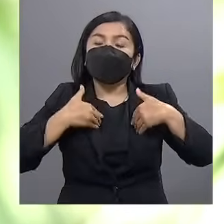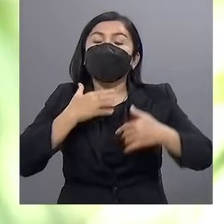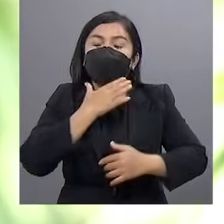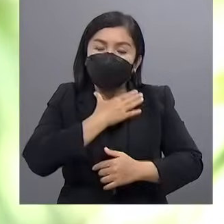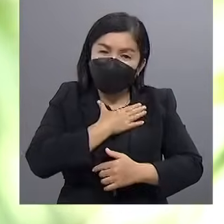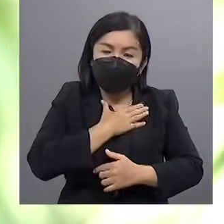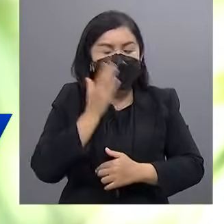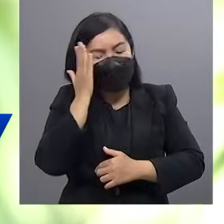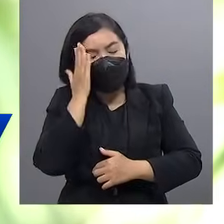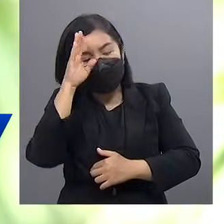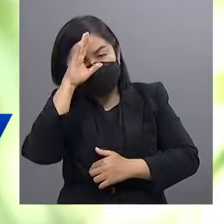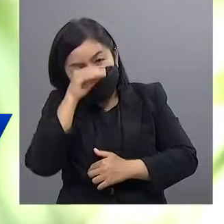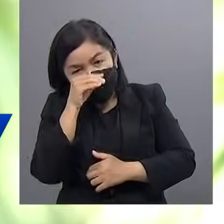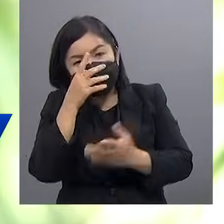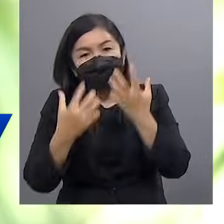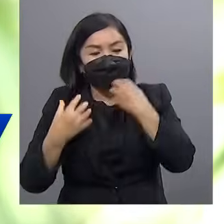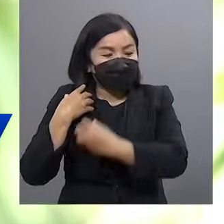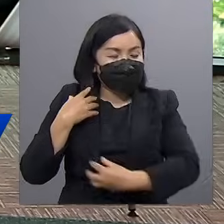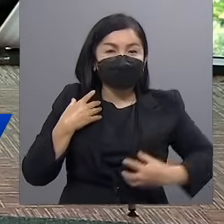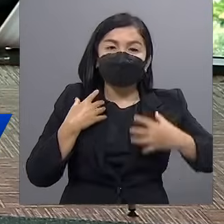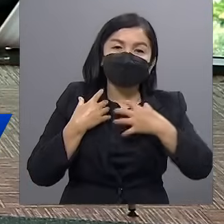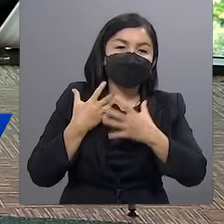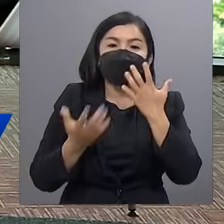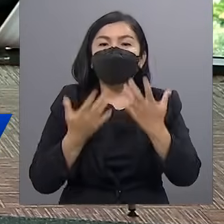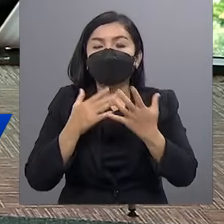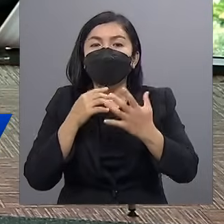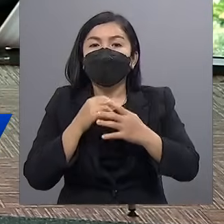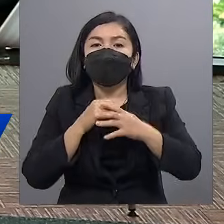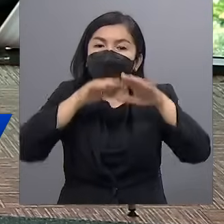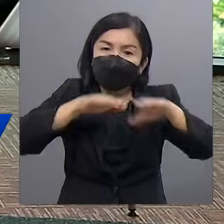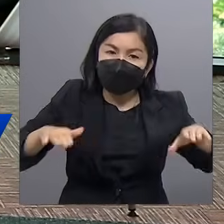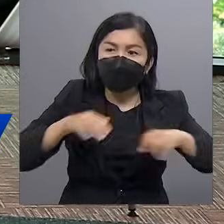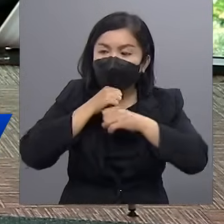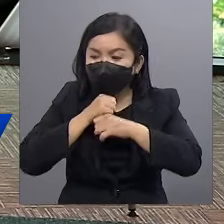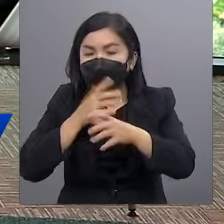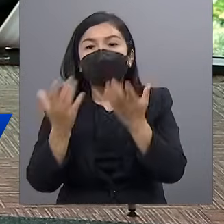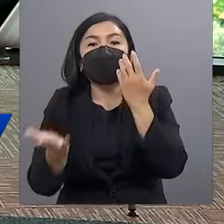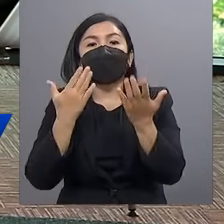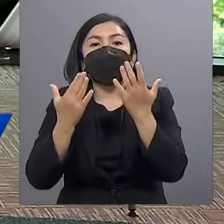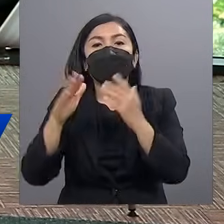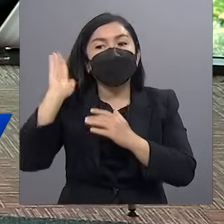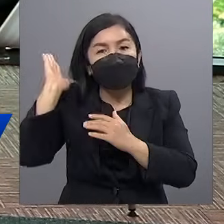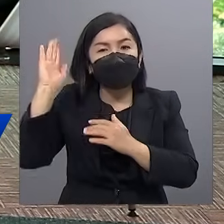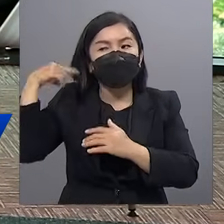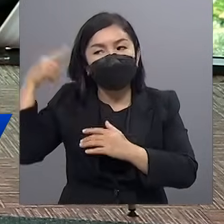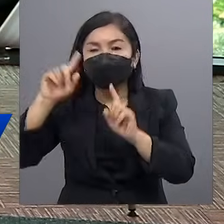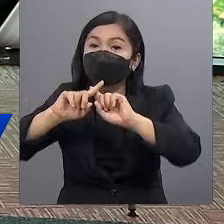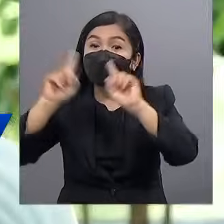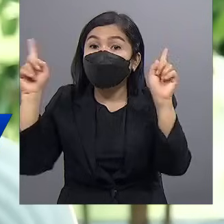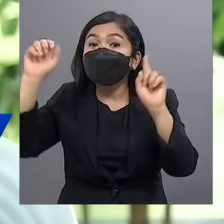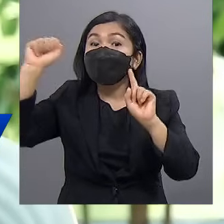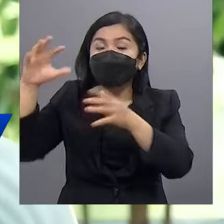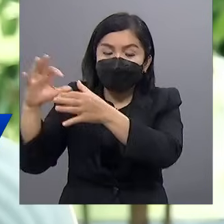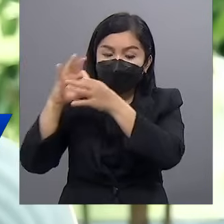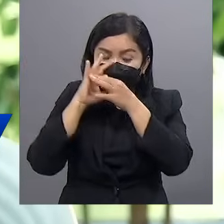ดึกเรื่องของฮอร์โมนเรื่องของวัยเรื่องของอายุอีกเทศด้วยก็ต้องผลกับเรื่องของการรับประทานมีสิ่งเหล่านี้